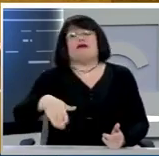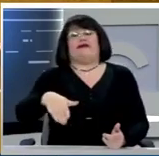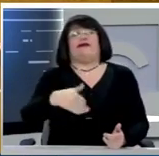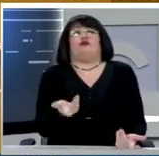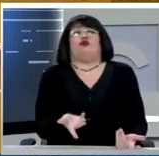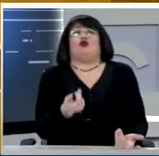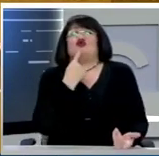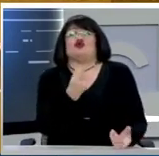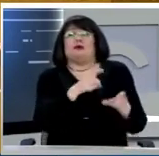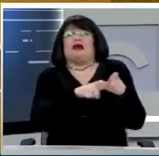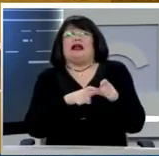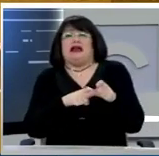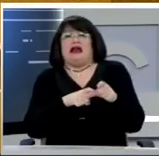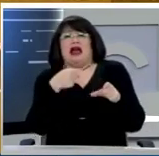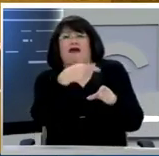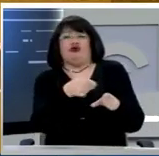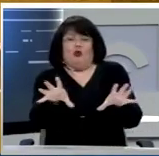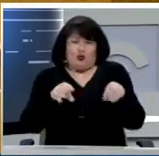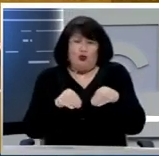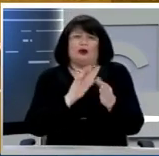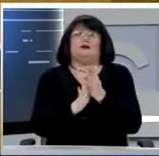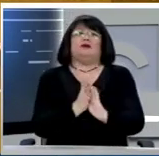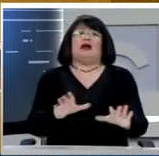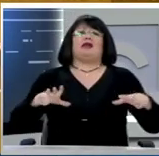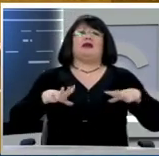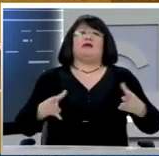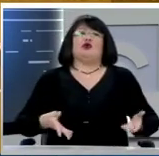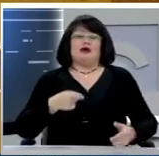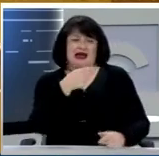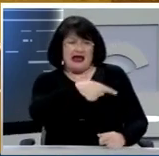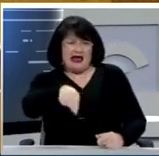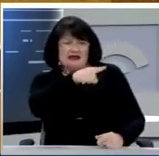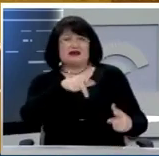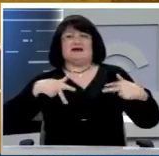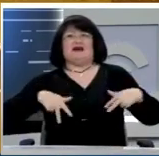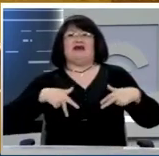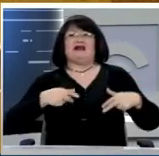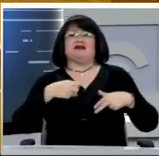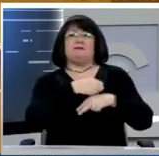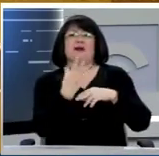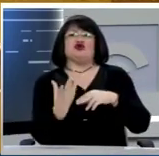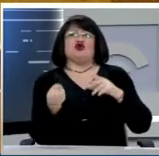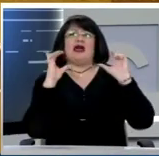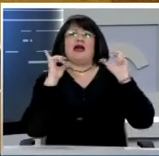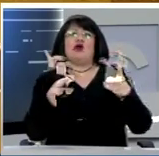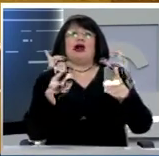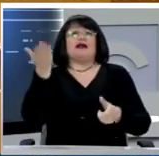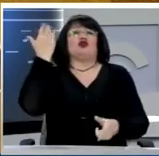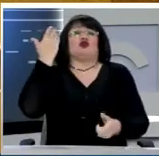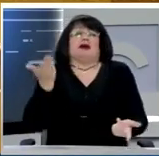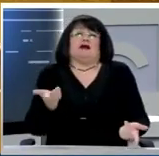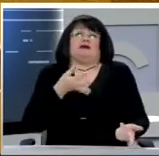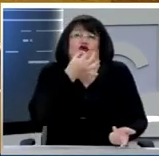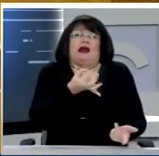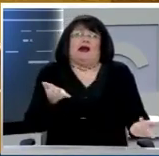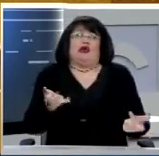Σας το δηλώναν οι εταιρείες και το παίρνατε. Αυτό γινόταν. Και λέω εσείς, γιατί εσείς κυβερνούσατε πάσο και είναι η Δημοκρατία εκεί τα χρόνια.